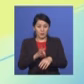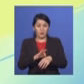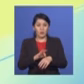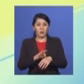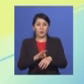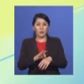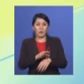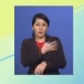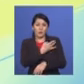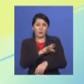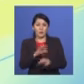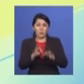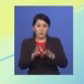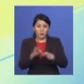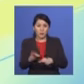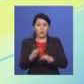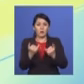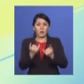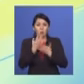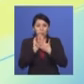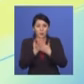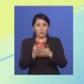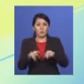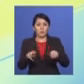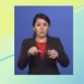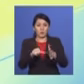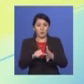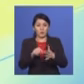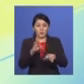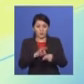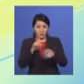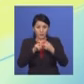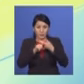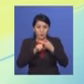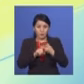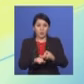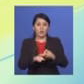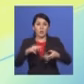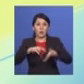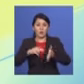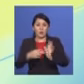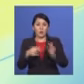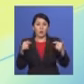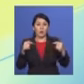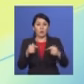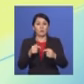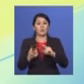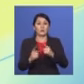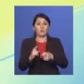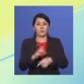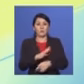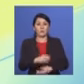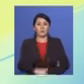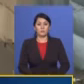ақсап тұрған нақты салалардың қазіргі ахуалын сұрады. Үкімет мүшелерінің айтуынша, коронавирус пандемиясы бюджетті нақтылауға едәуір